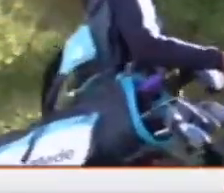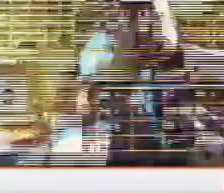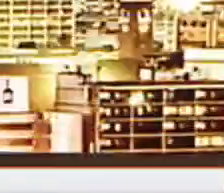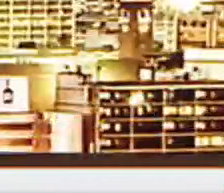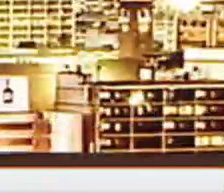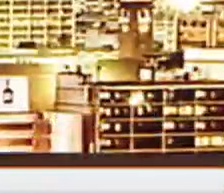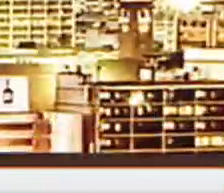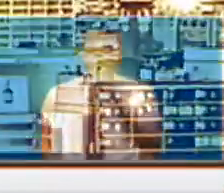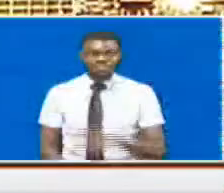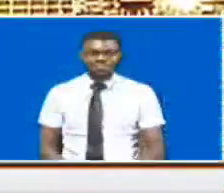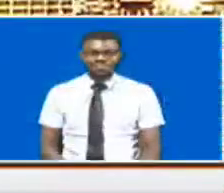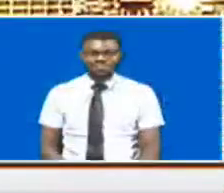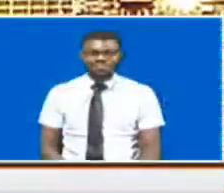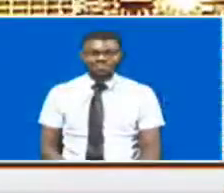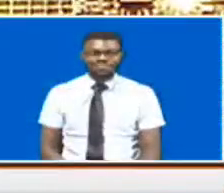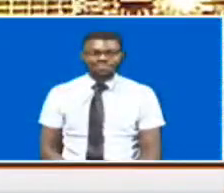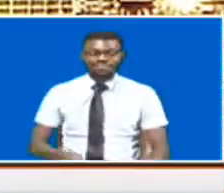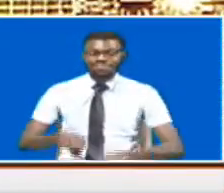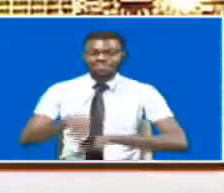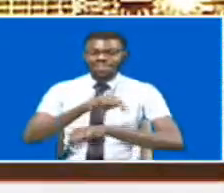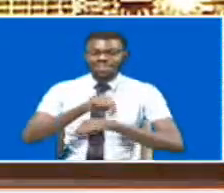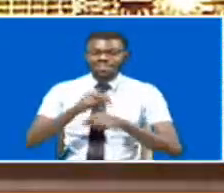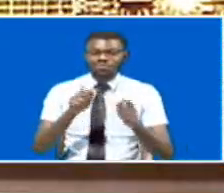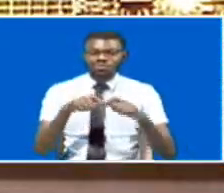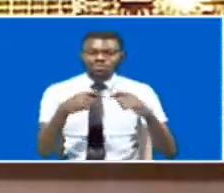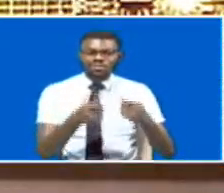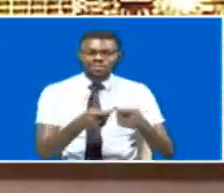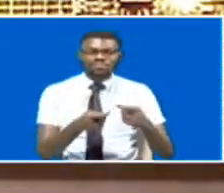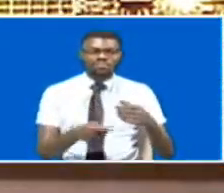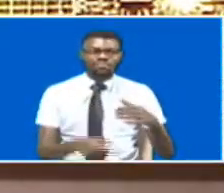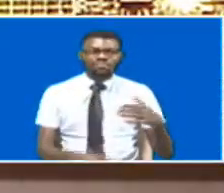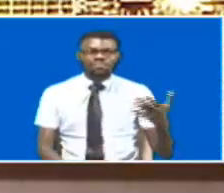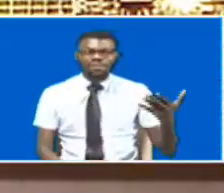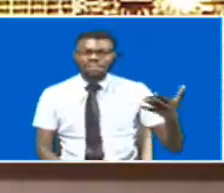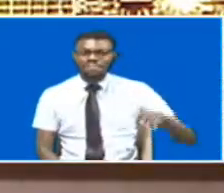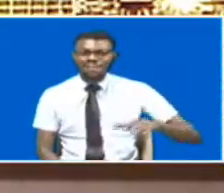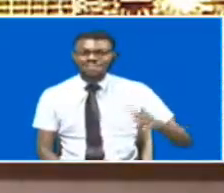Na timu ya taifa ya mpira wa vikapu ya Sudan Kusini imejikatia